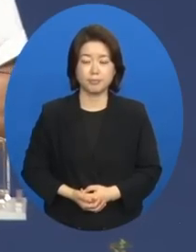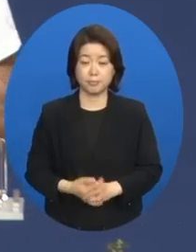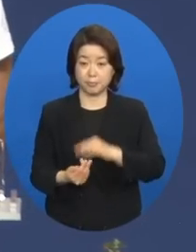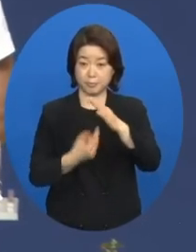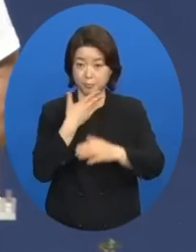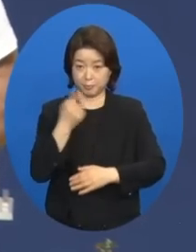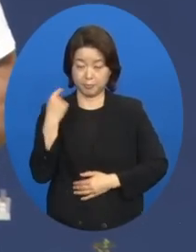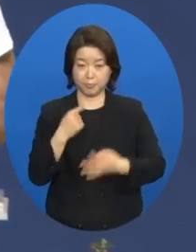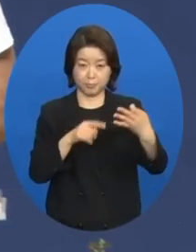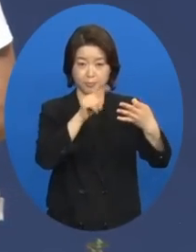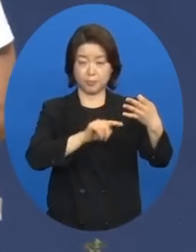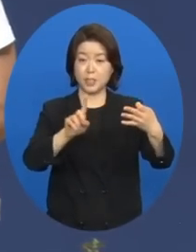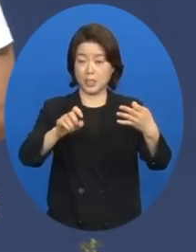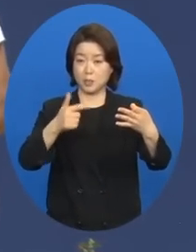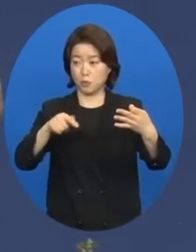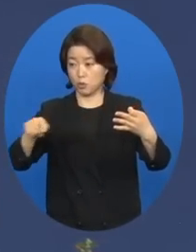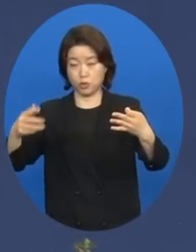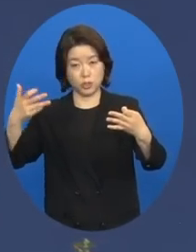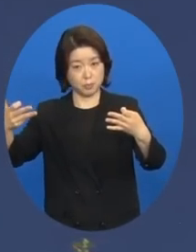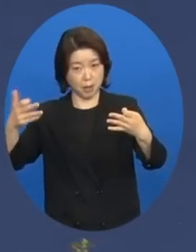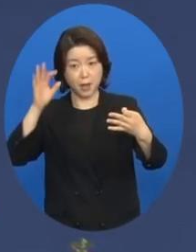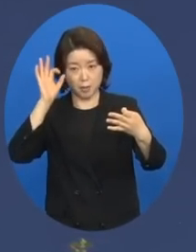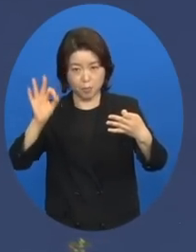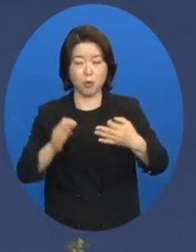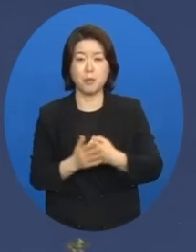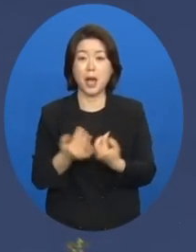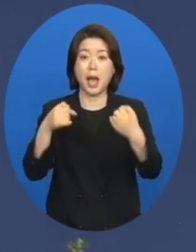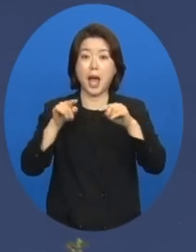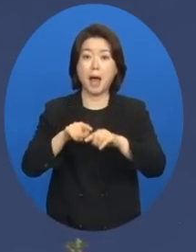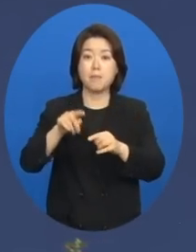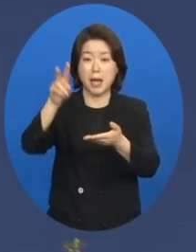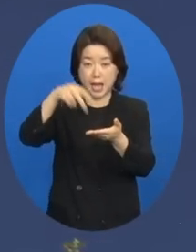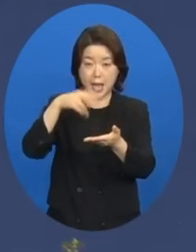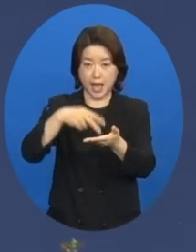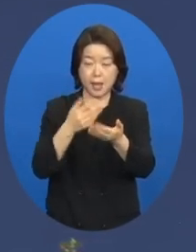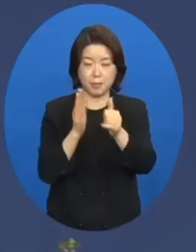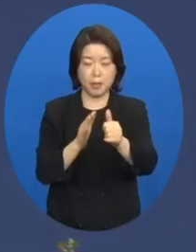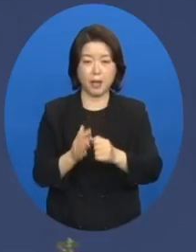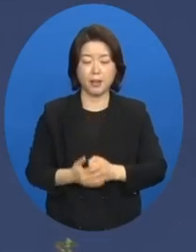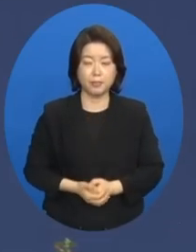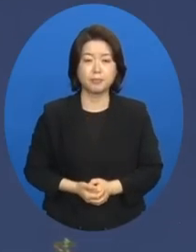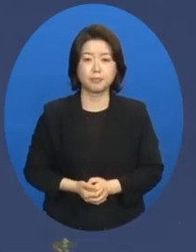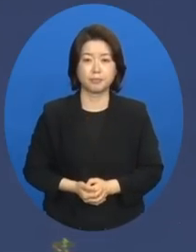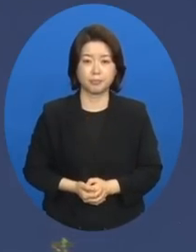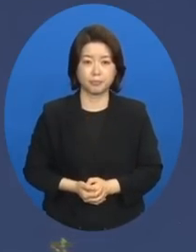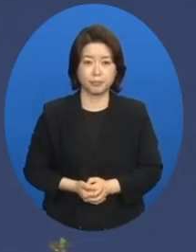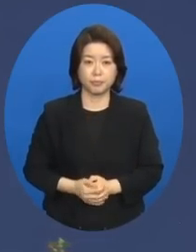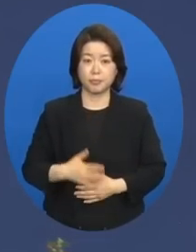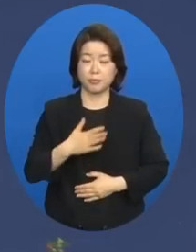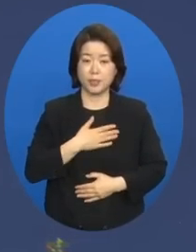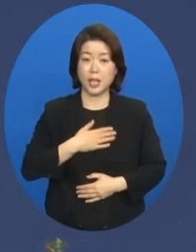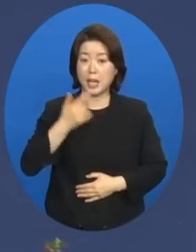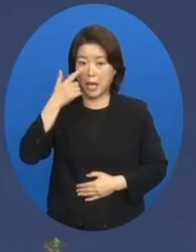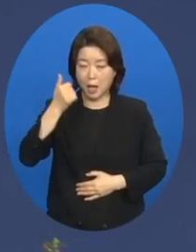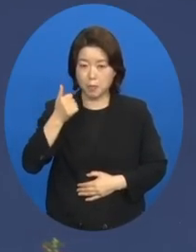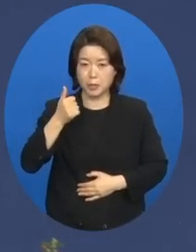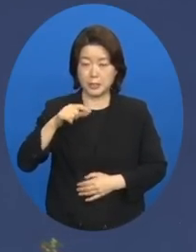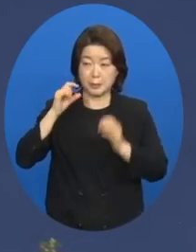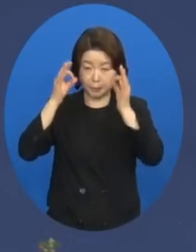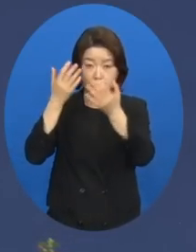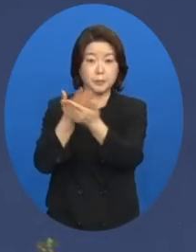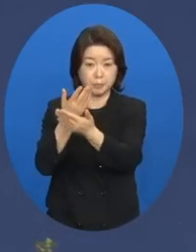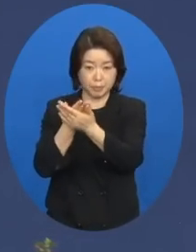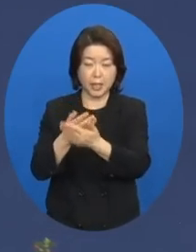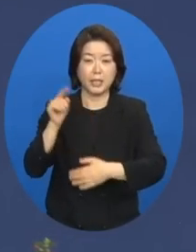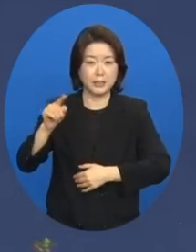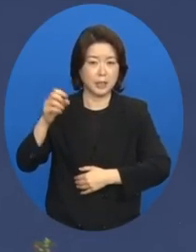요한복음 14장 16절에서 18절 말씀을 함께 한 목소리로 같이 읽겠습니다. 시작. 내가 아버지께 구하겠으니